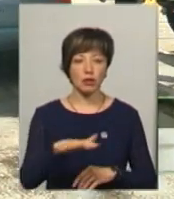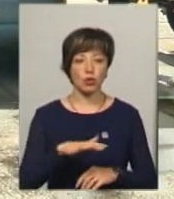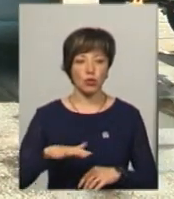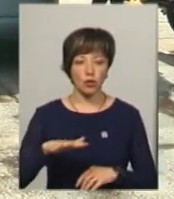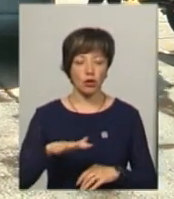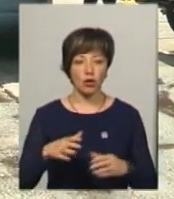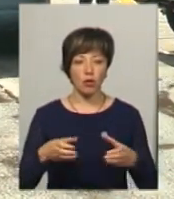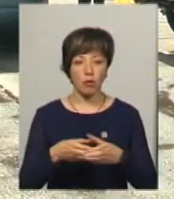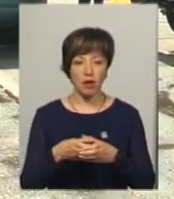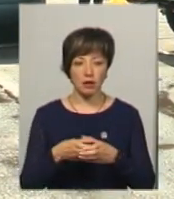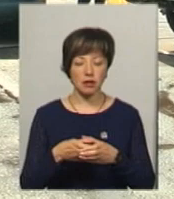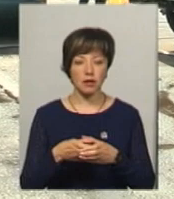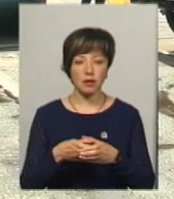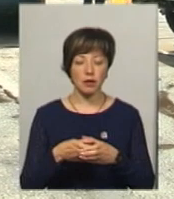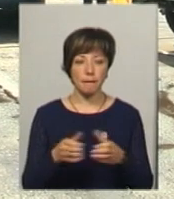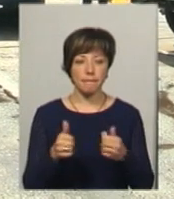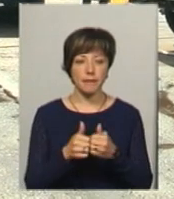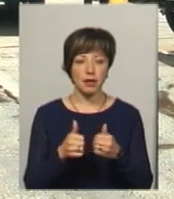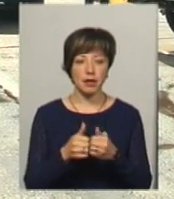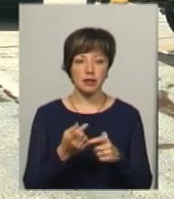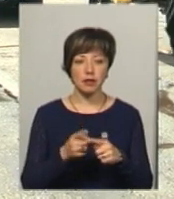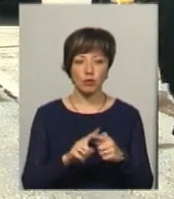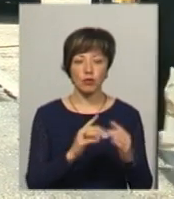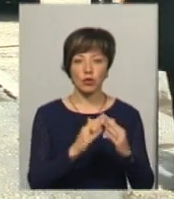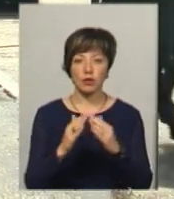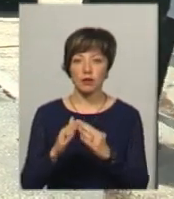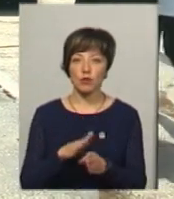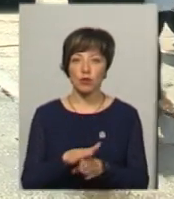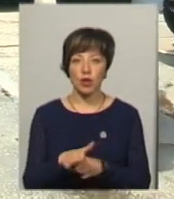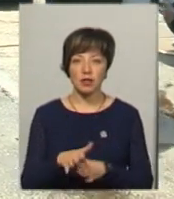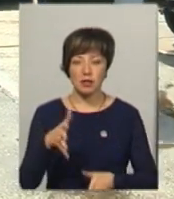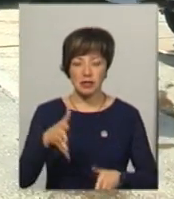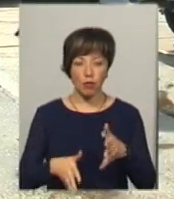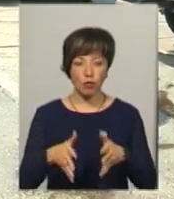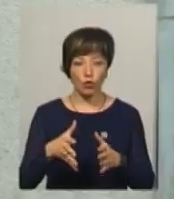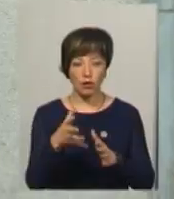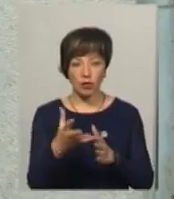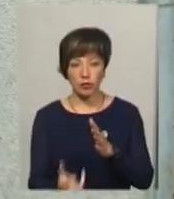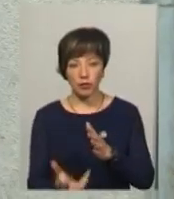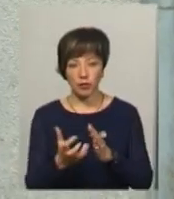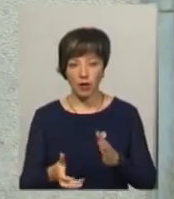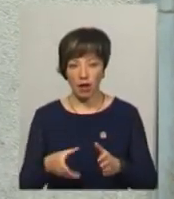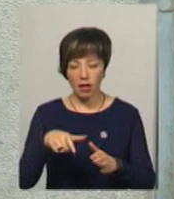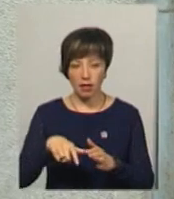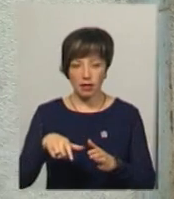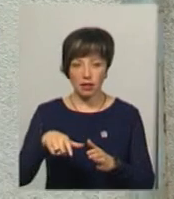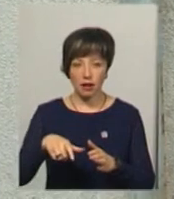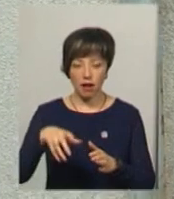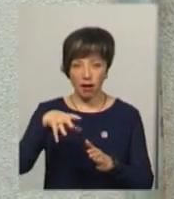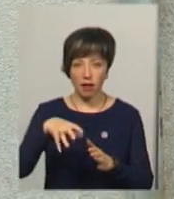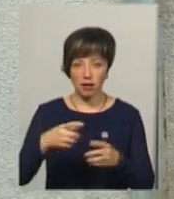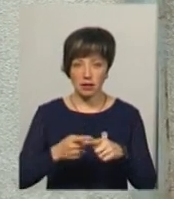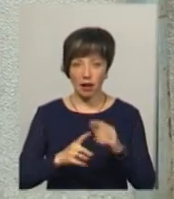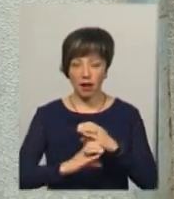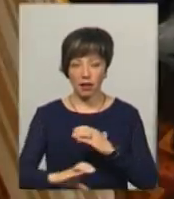громади, а особливо біля цих будинків, відбулося замулення відвідних каналів. У третій квартирі будинку за номером